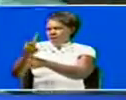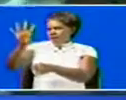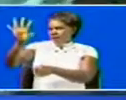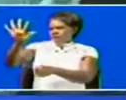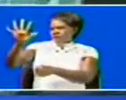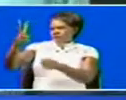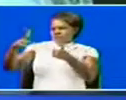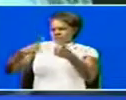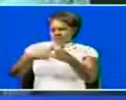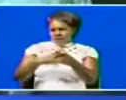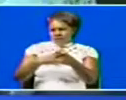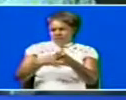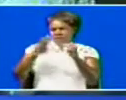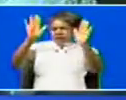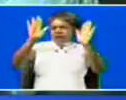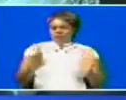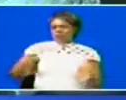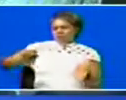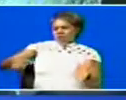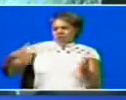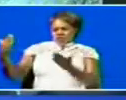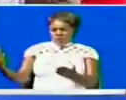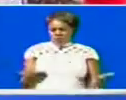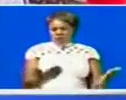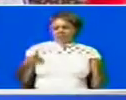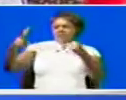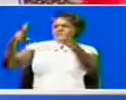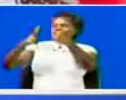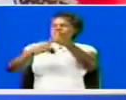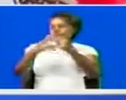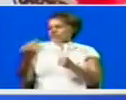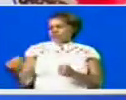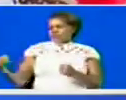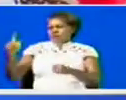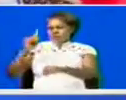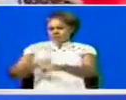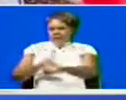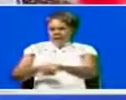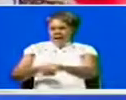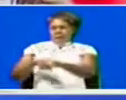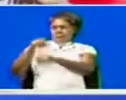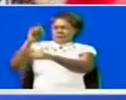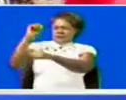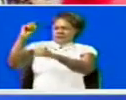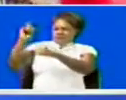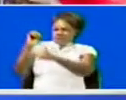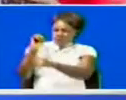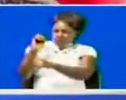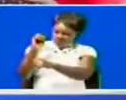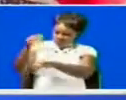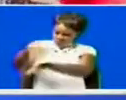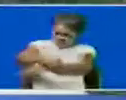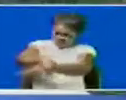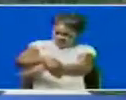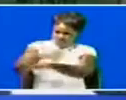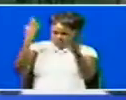5:58. Hospitali ya eneo la Kisumu ikikaribishwa watoto 7 punde tu zilipotimu saa 6 za usiku kukaribishwa kwa mwaka